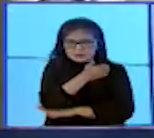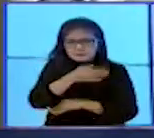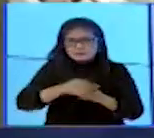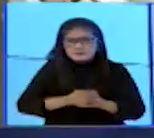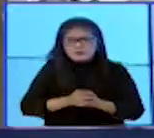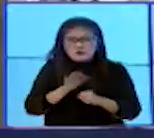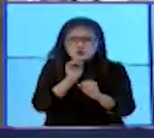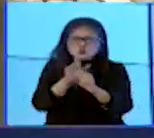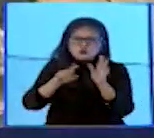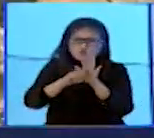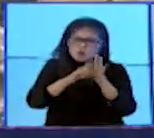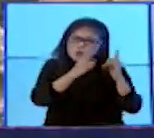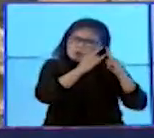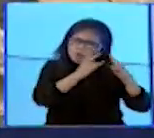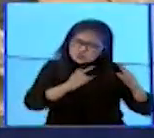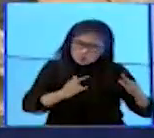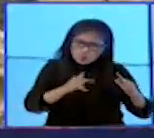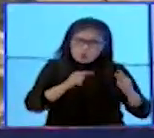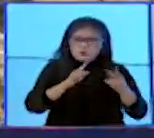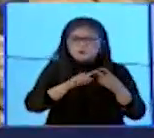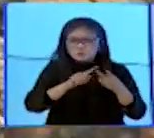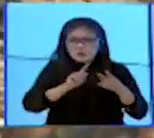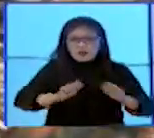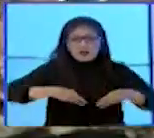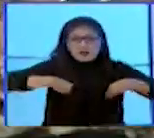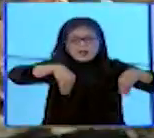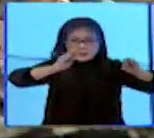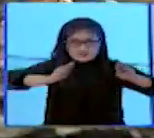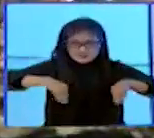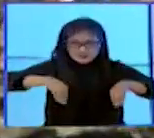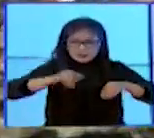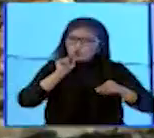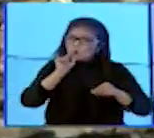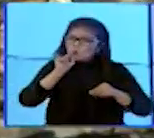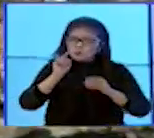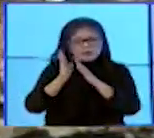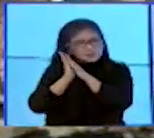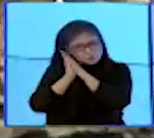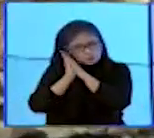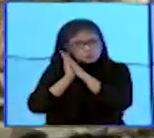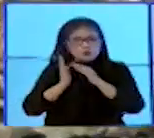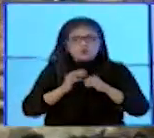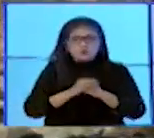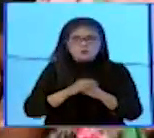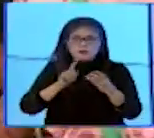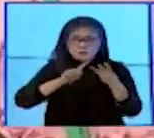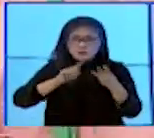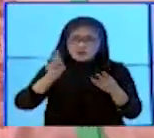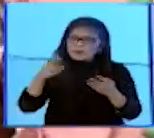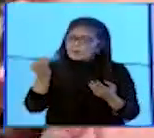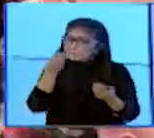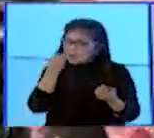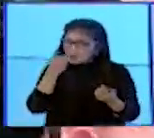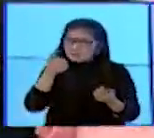seperti tenda misalnya dan juga alas tikar untuk kepentingan mereka beristirahat dan juga sudah ada makanan siap